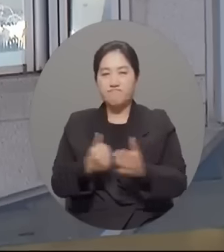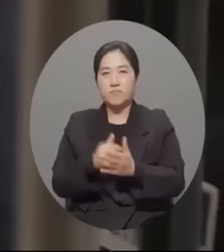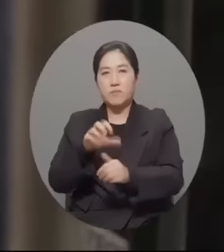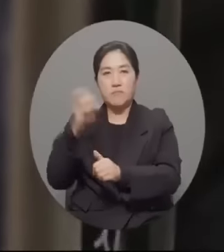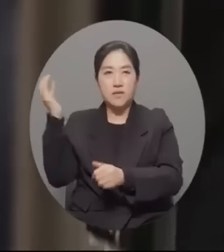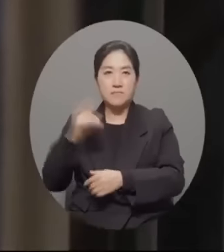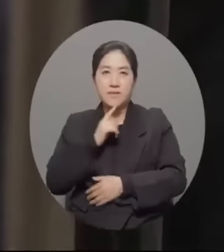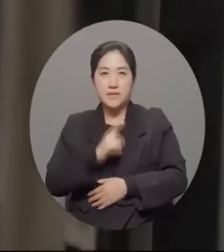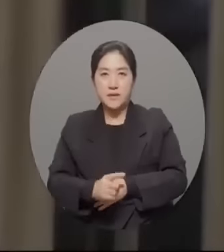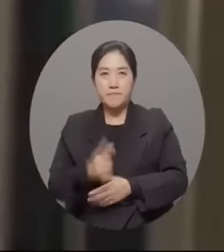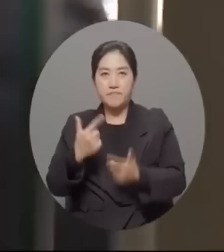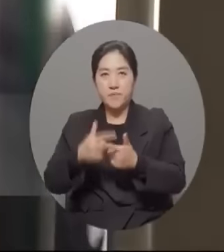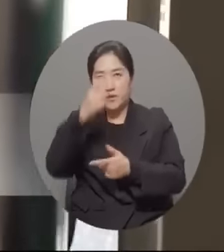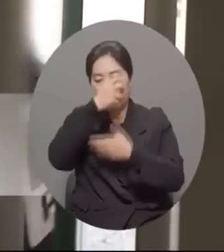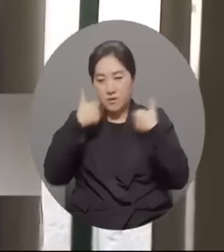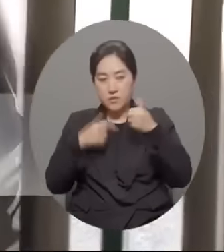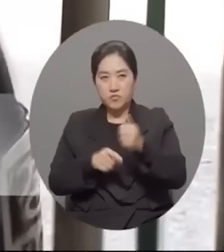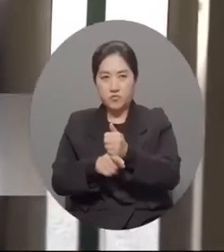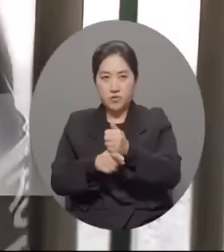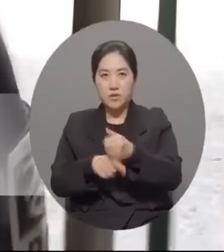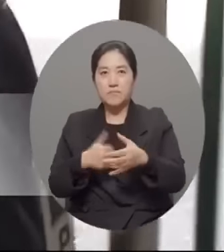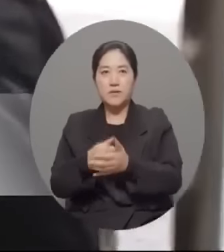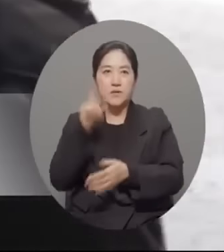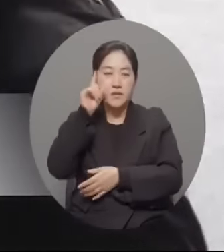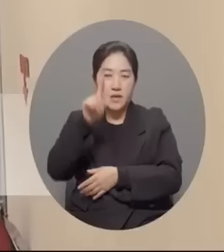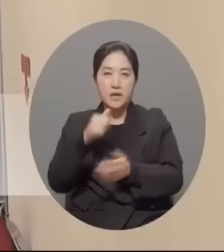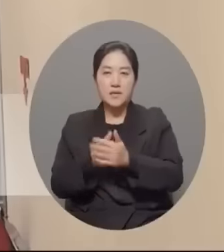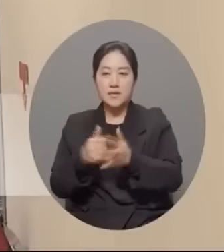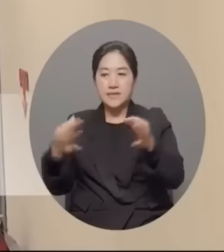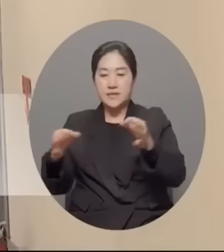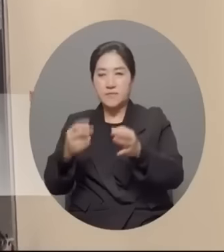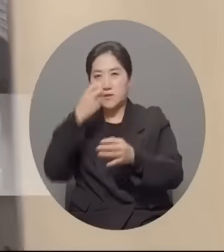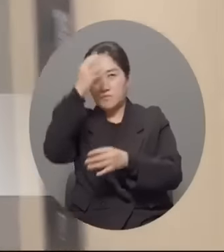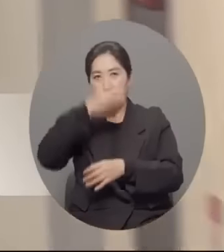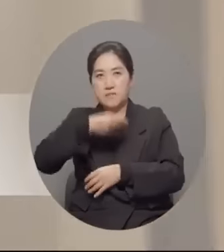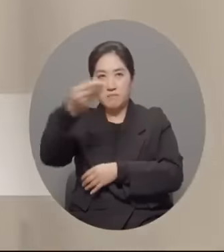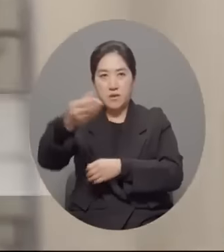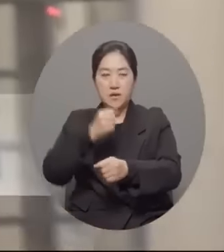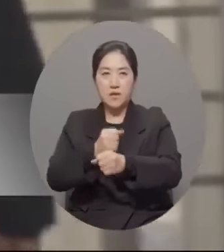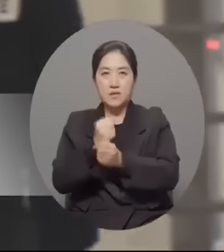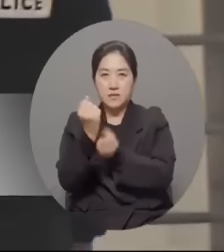겁니다. 부산경찰청 수사본부는 내일 김 씨를 검찰에 송치하고